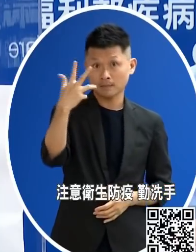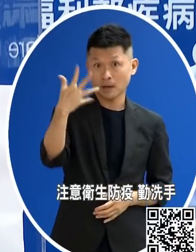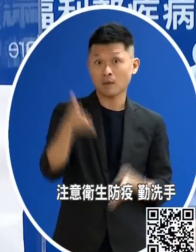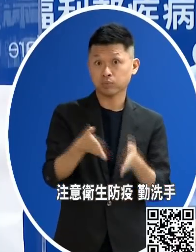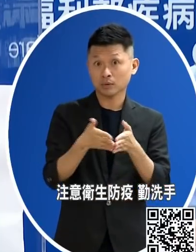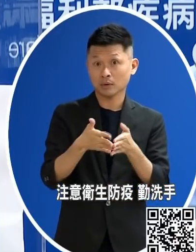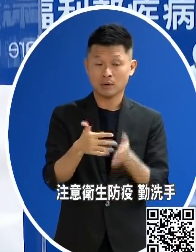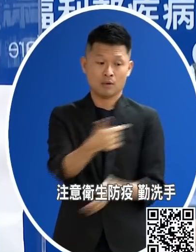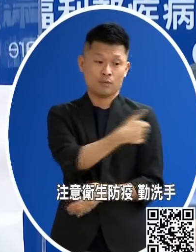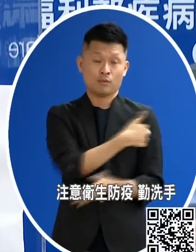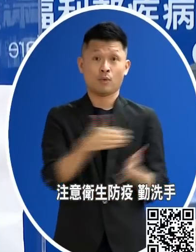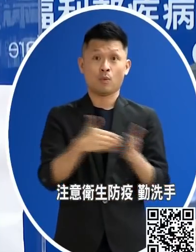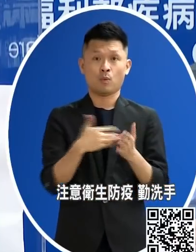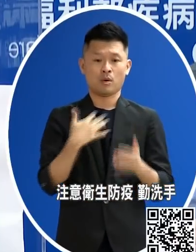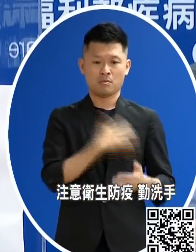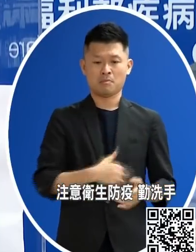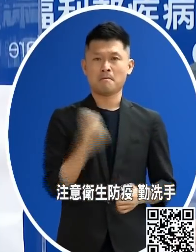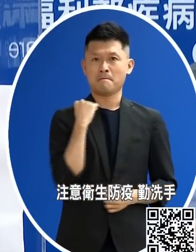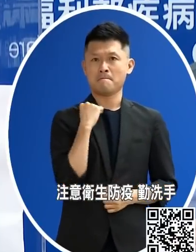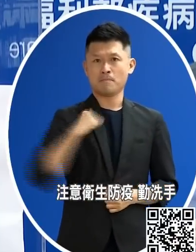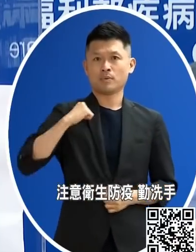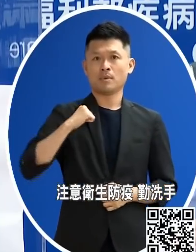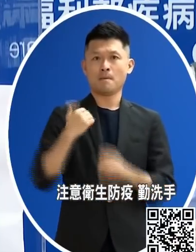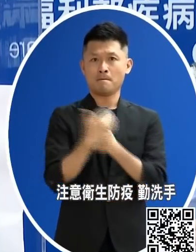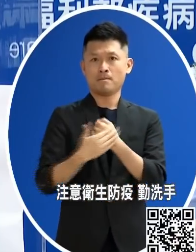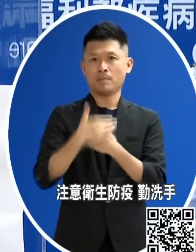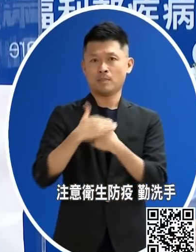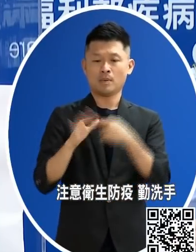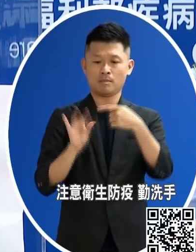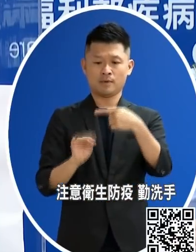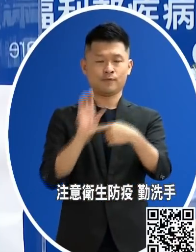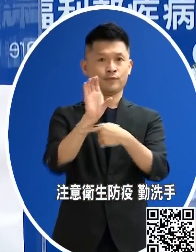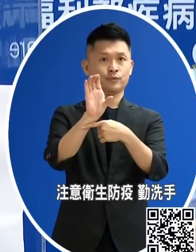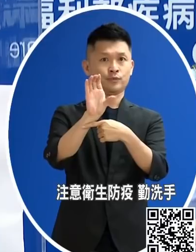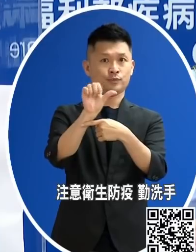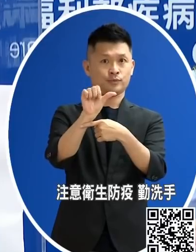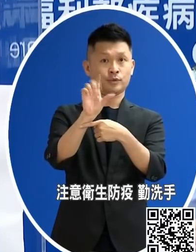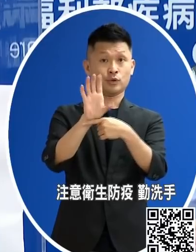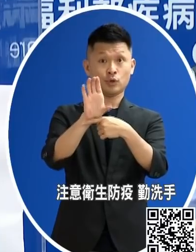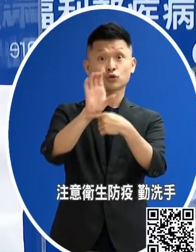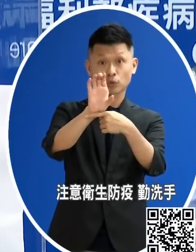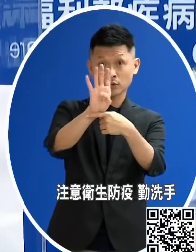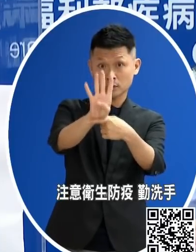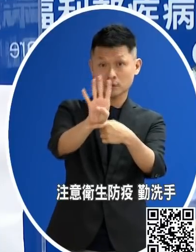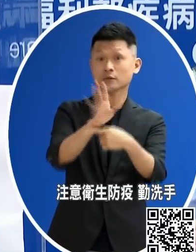疫苗的保护力相当的好，它可以达到94%。